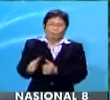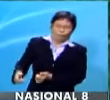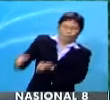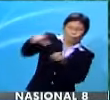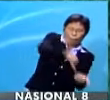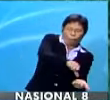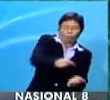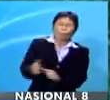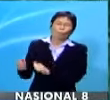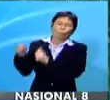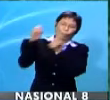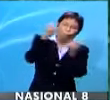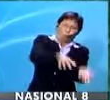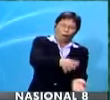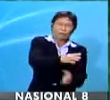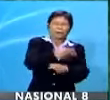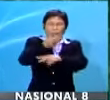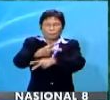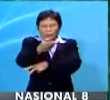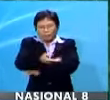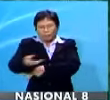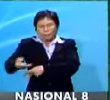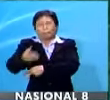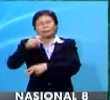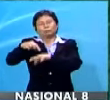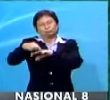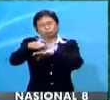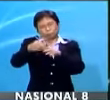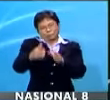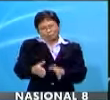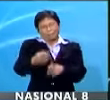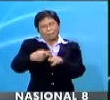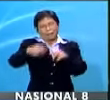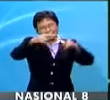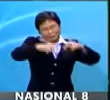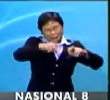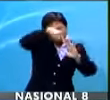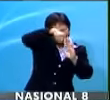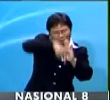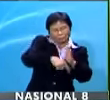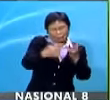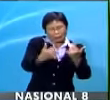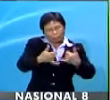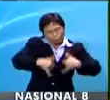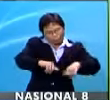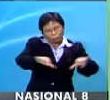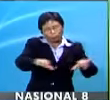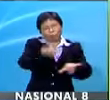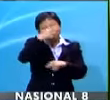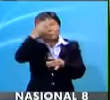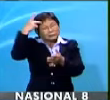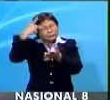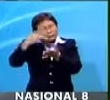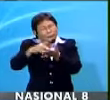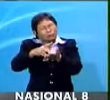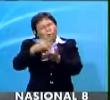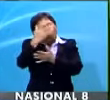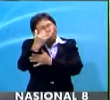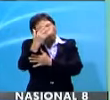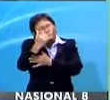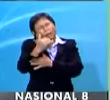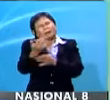jambatan malah turut menyimpan beberapa barang milik bangsa bagaimanapun siasatan lanjut masih dijalankan bagi mengenal pasti